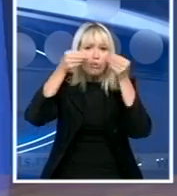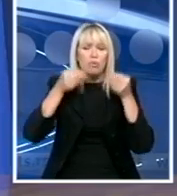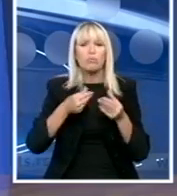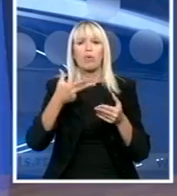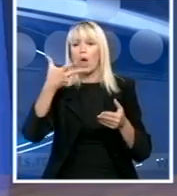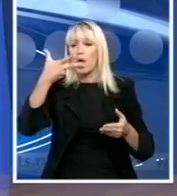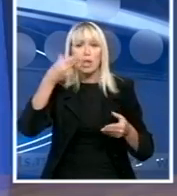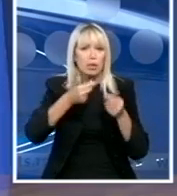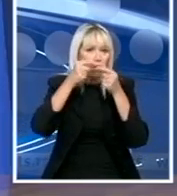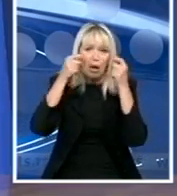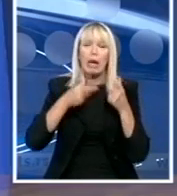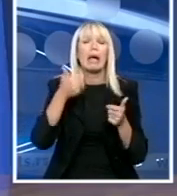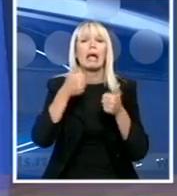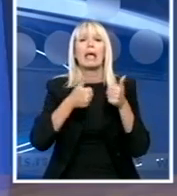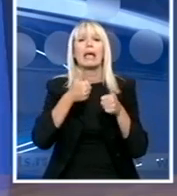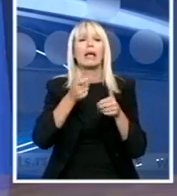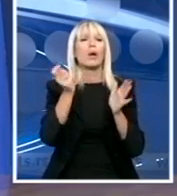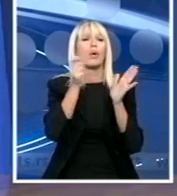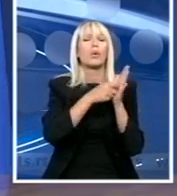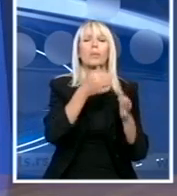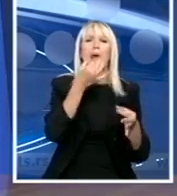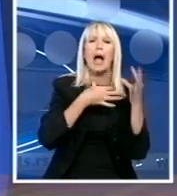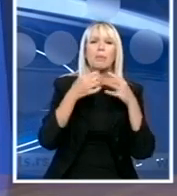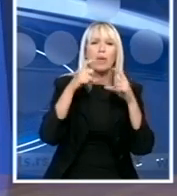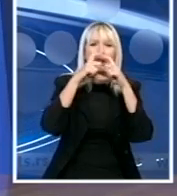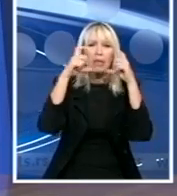višeslojne, ili da su hiruške, ili da su